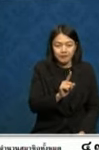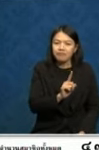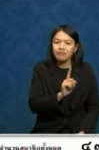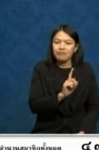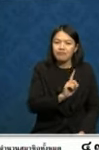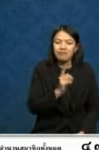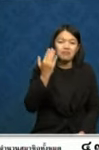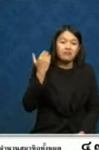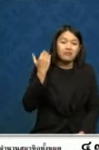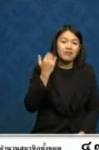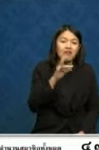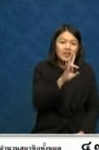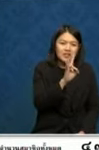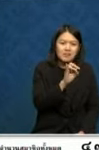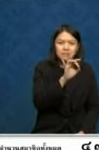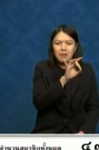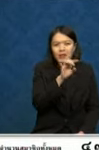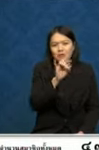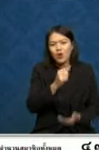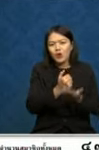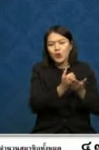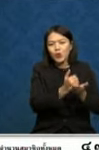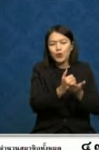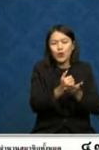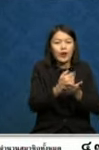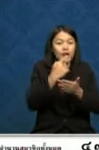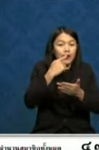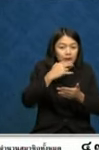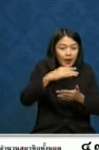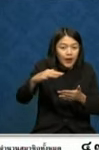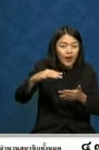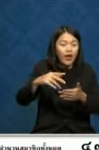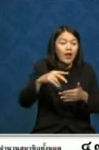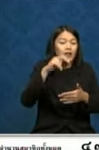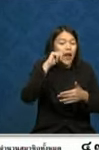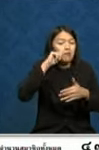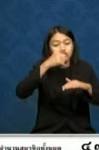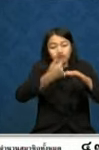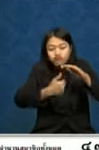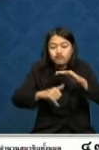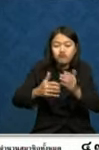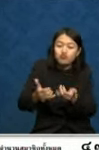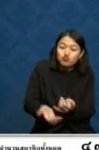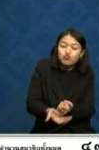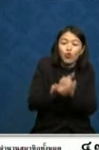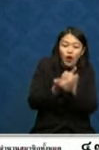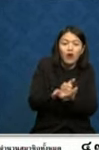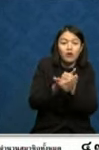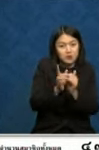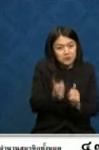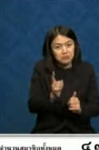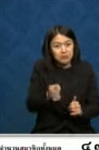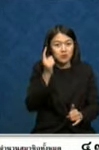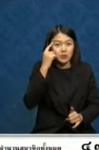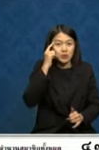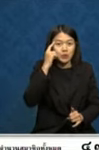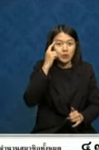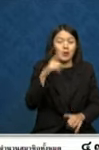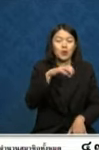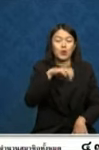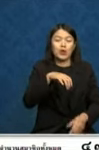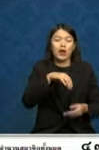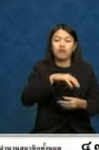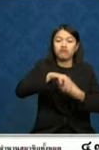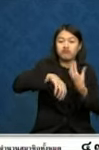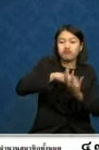รบ้างที่ผ่านมาก็ 70-80% ก็คือช่วยผู้ประสบภัยทางทะเลครับก็คือช่วยคนตกน้ำนั่นแหละซึ่งก็ไม่รู้ช่วยจริงหรือเปล่าเพราะว่าเป็นหน่วยงานบูรณ